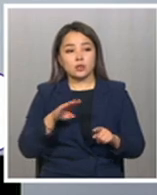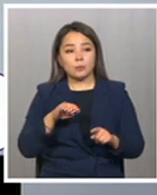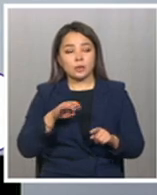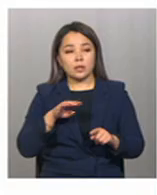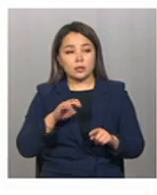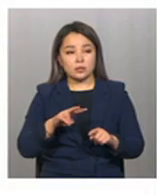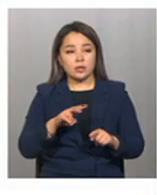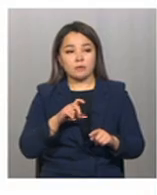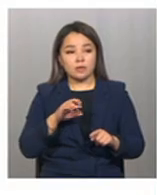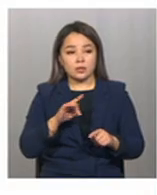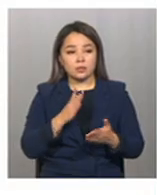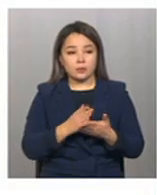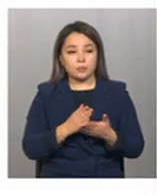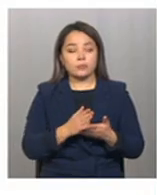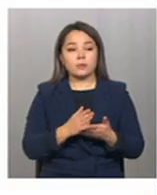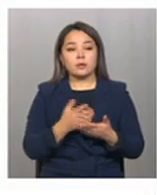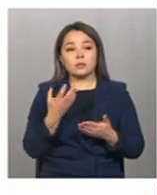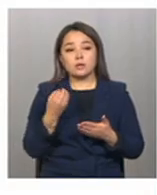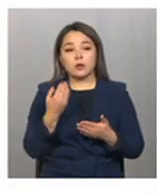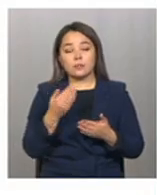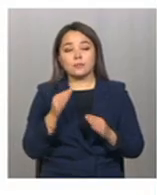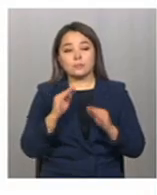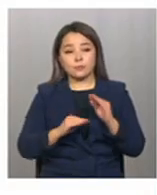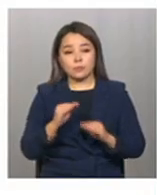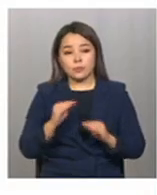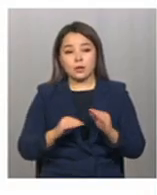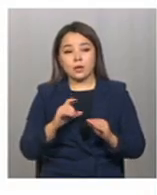ди-изопропил эфирі, сонымен бірге